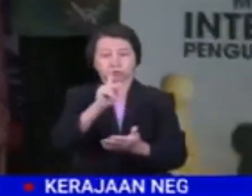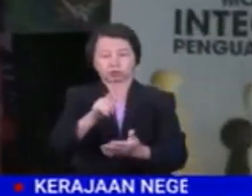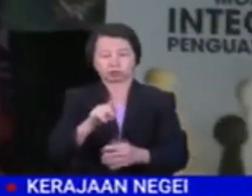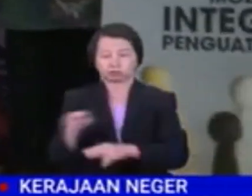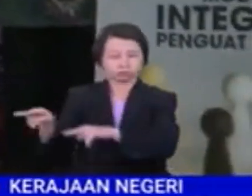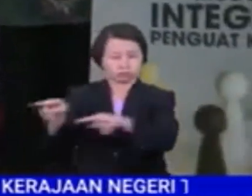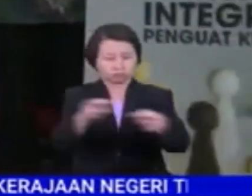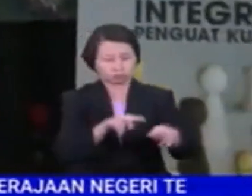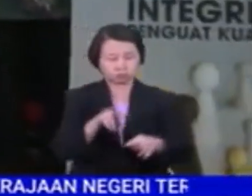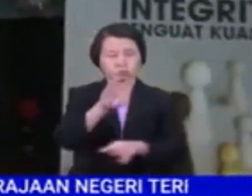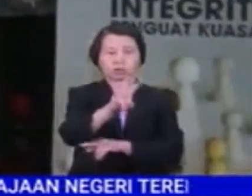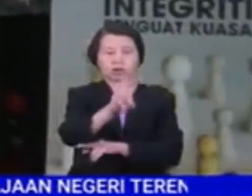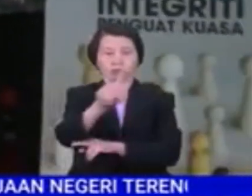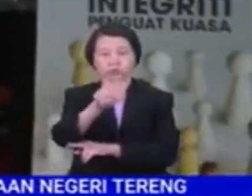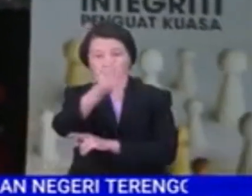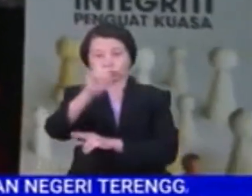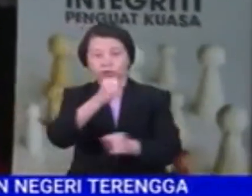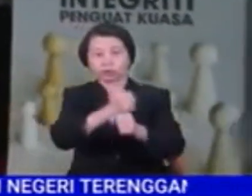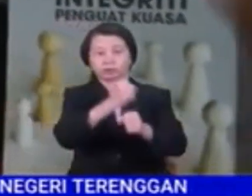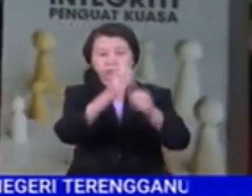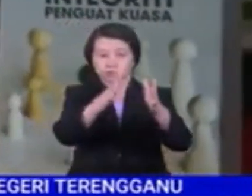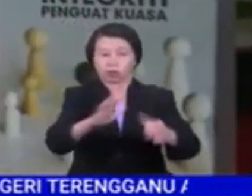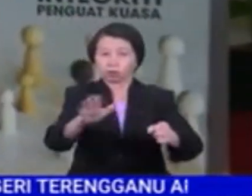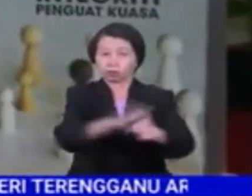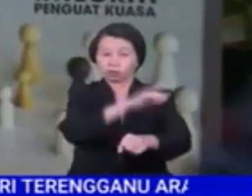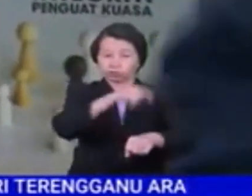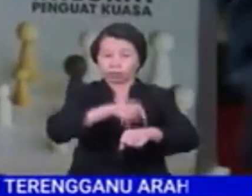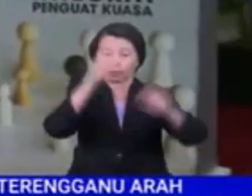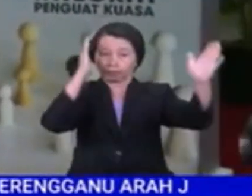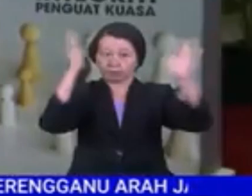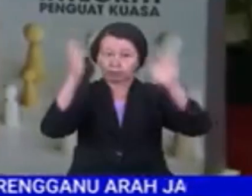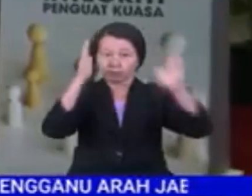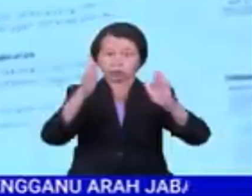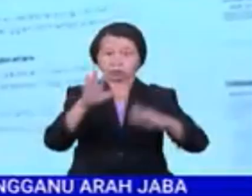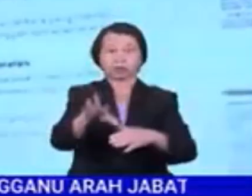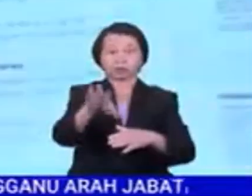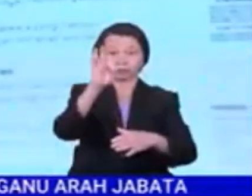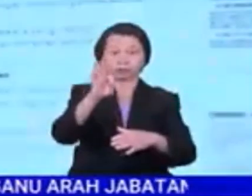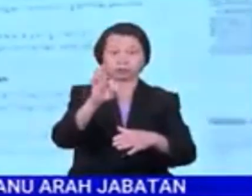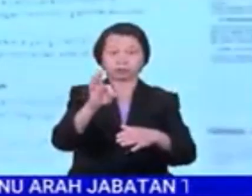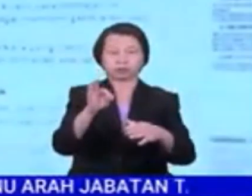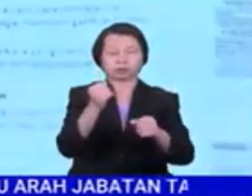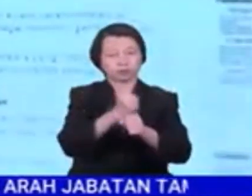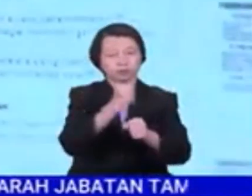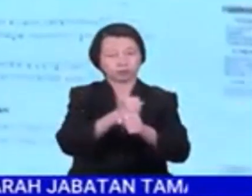mendapati 62% pekerja sepenuh masa di negara ini memilih